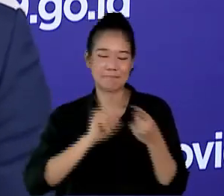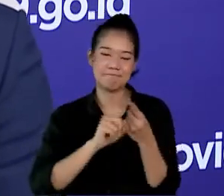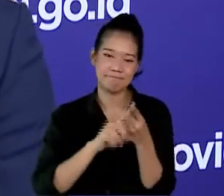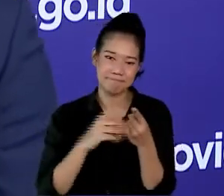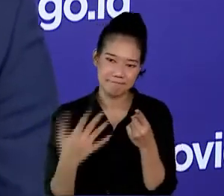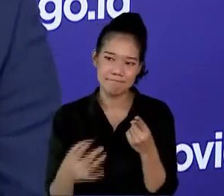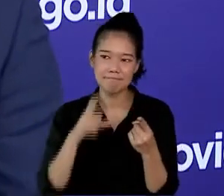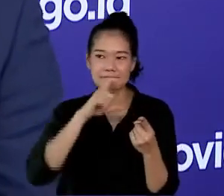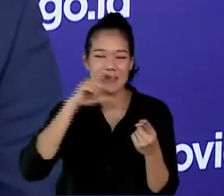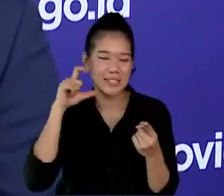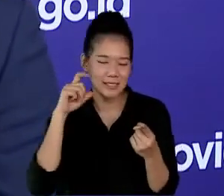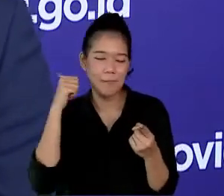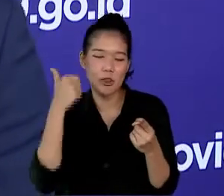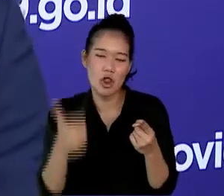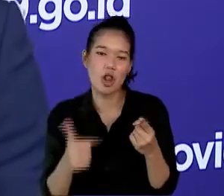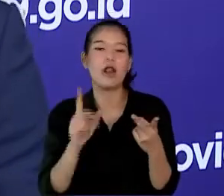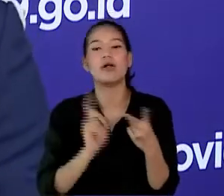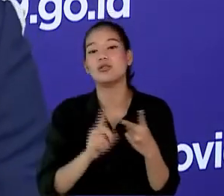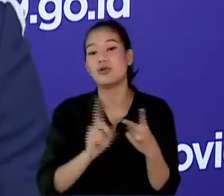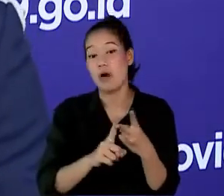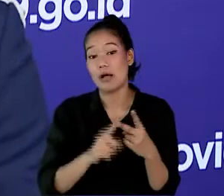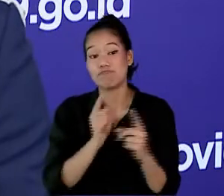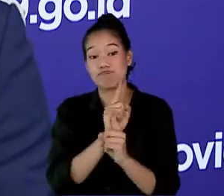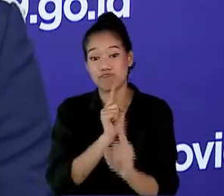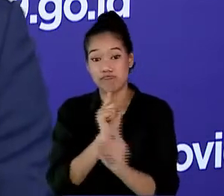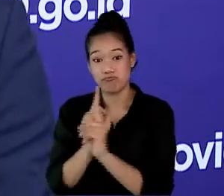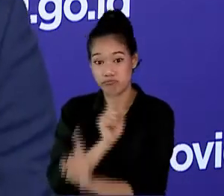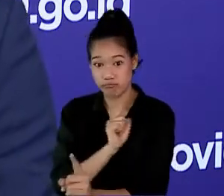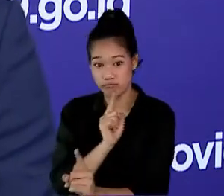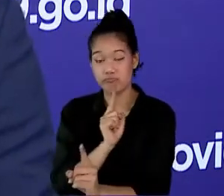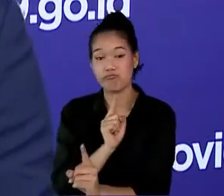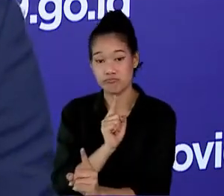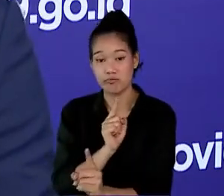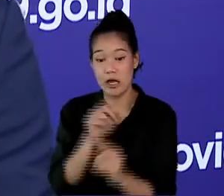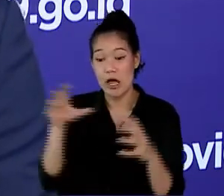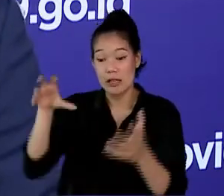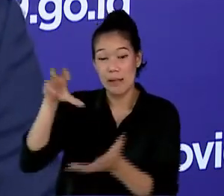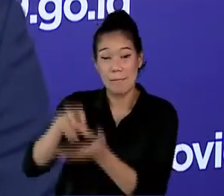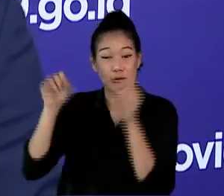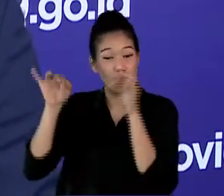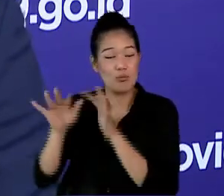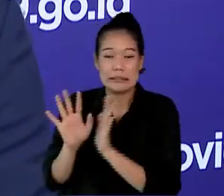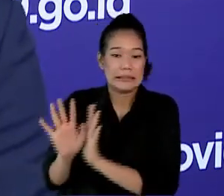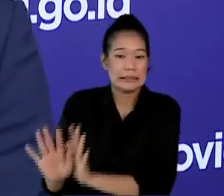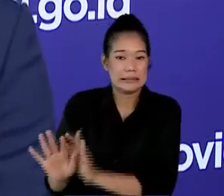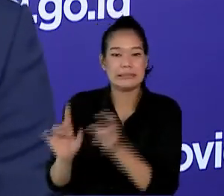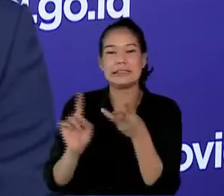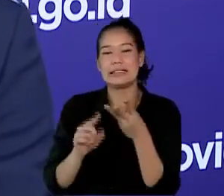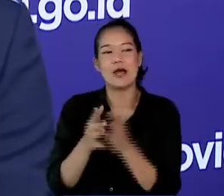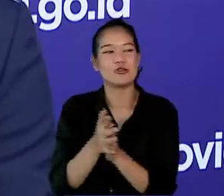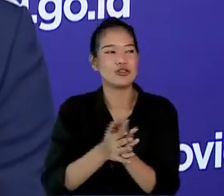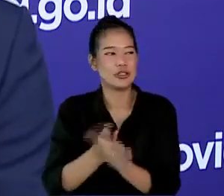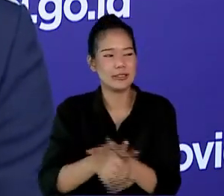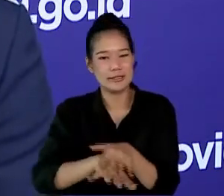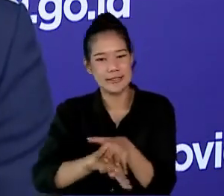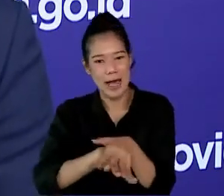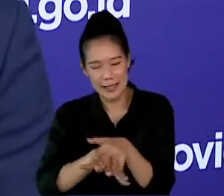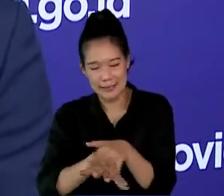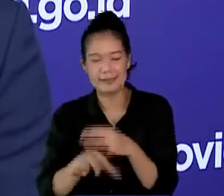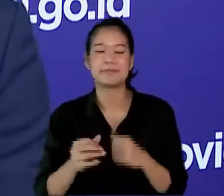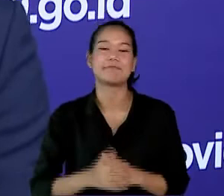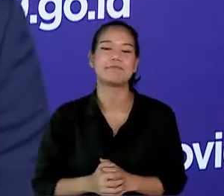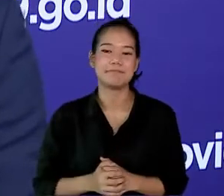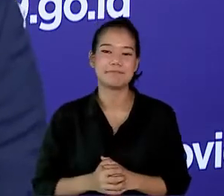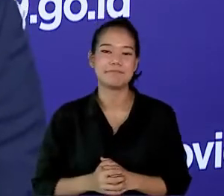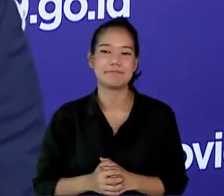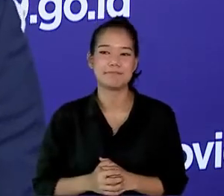pertama memakai masker dengan benar, yang kedua menjaga jarak dan menghindari kerumunan, yang ketiga mencuci tangan pakai sabun dengan